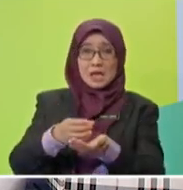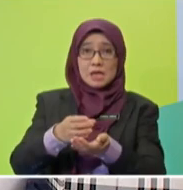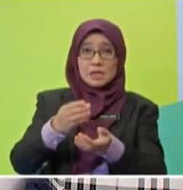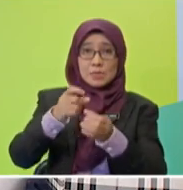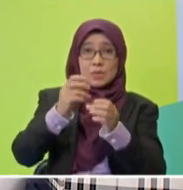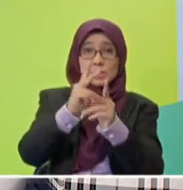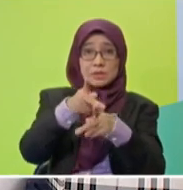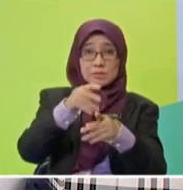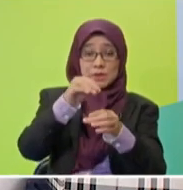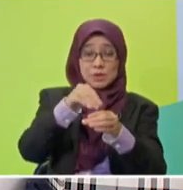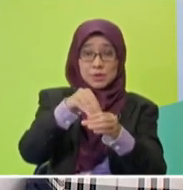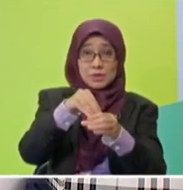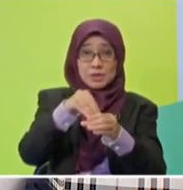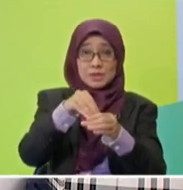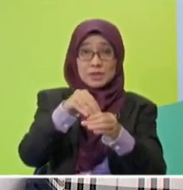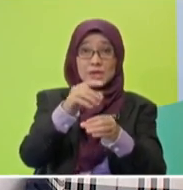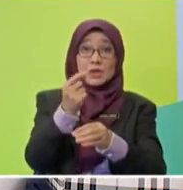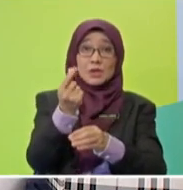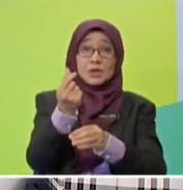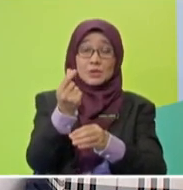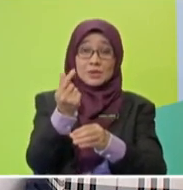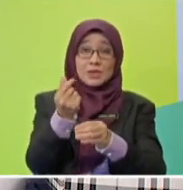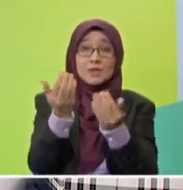yang penuh lubang